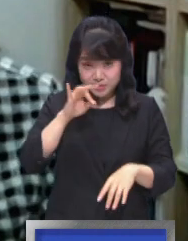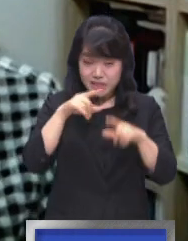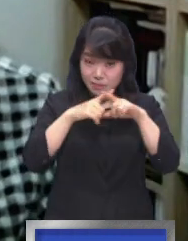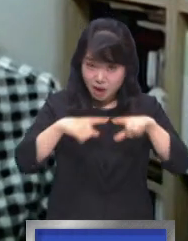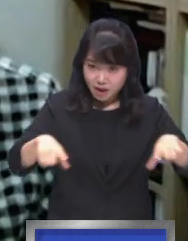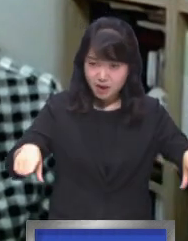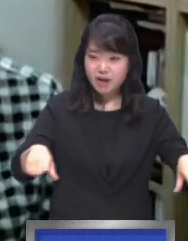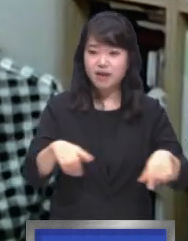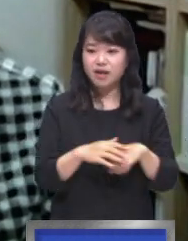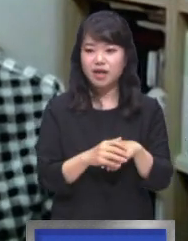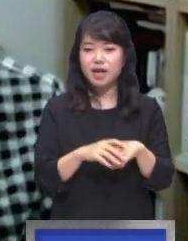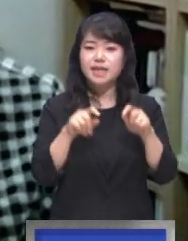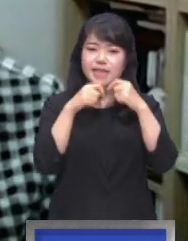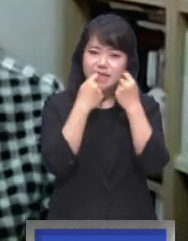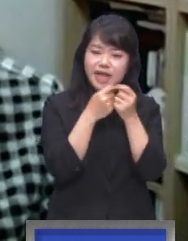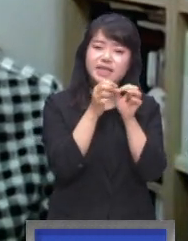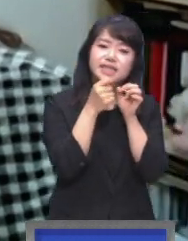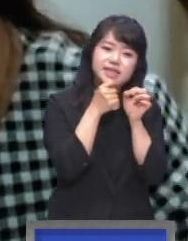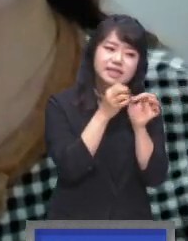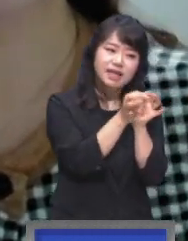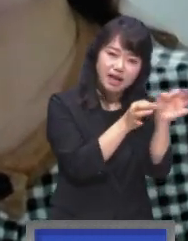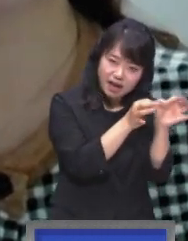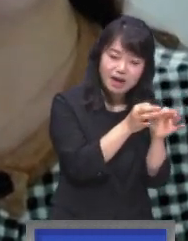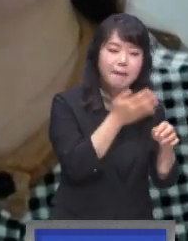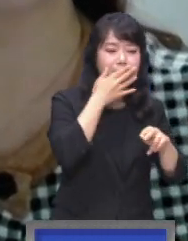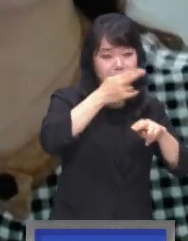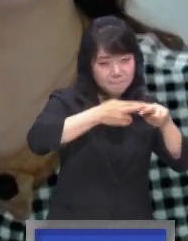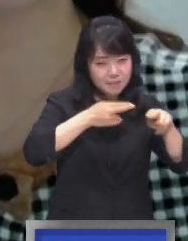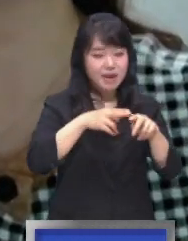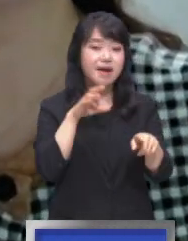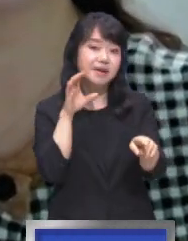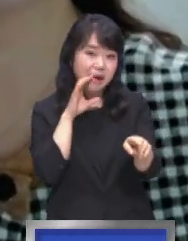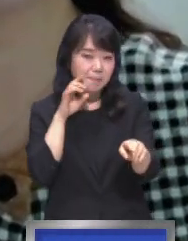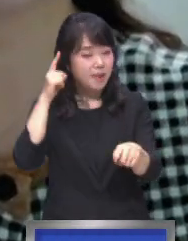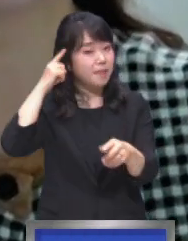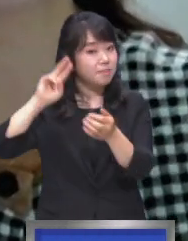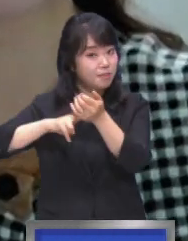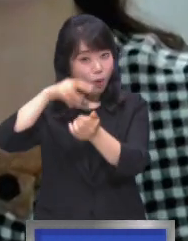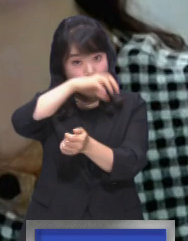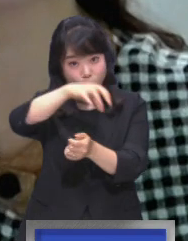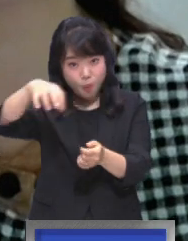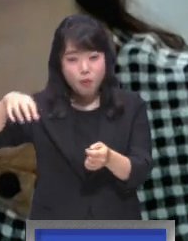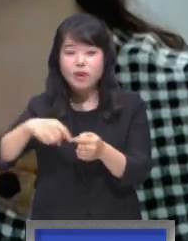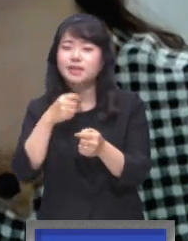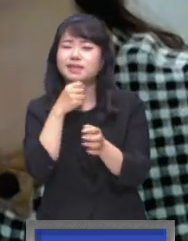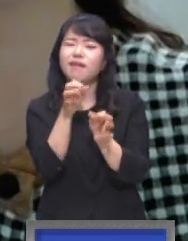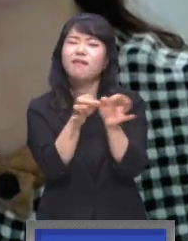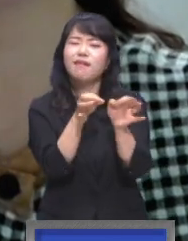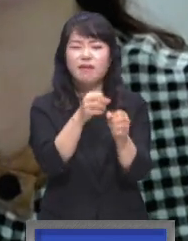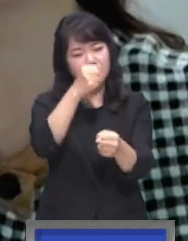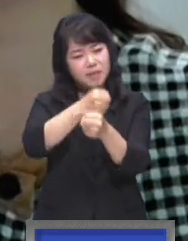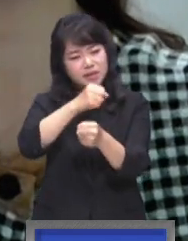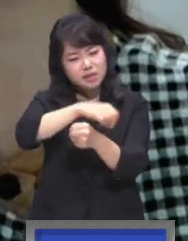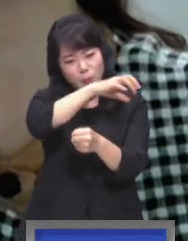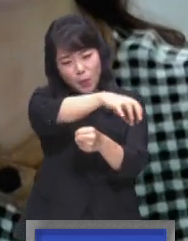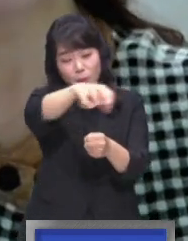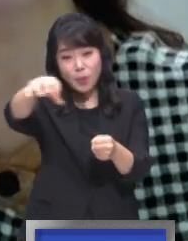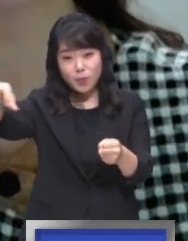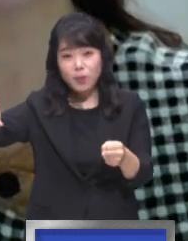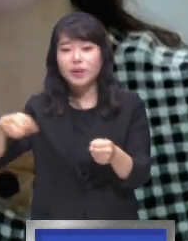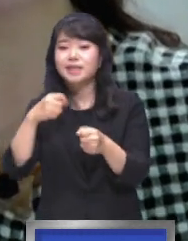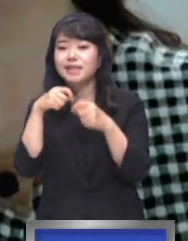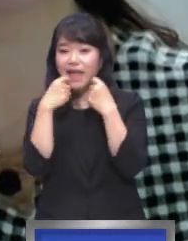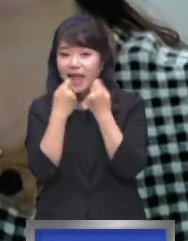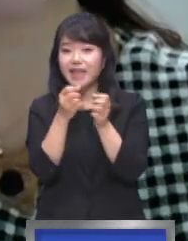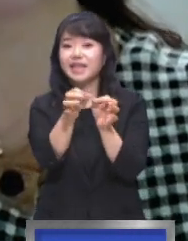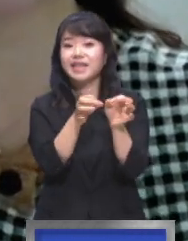일반적으로 우리가 알고 있는 소규모 상점, 식당, 카페, 미용실 등 작은 제조업체 등을 운영하는